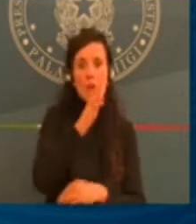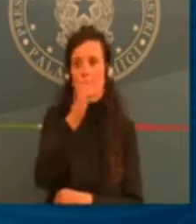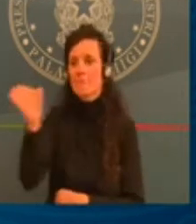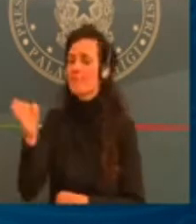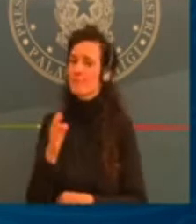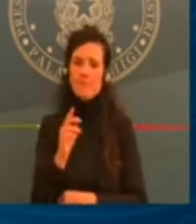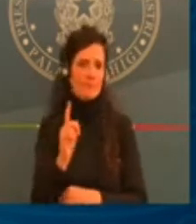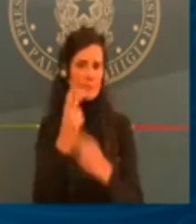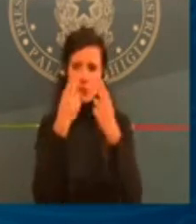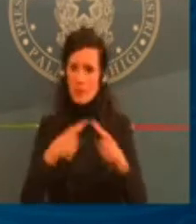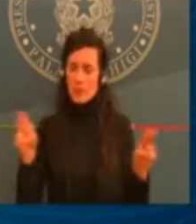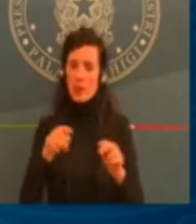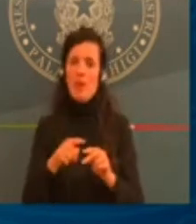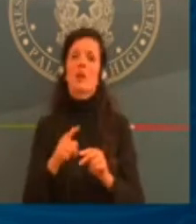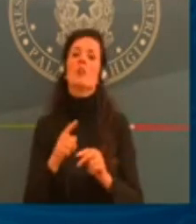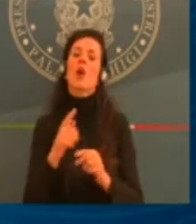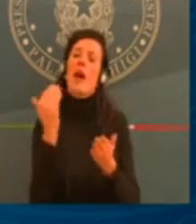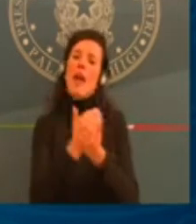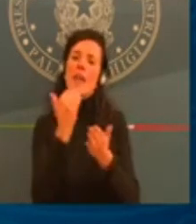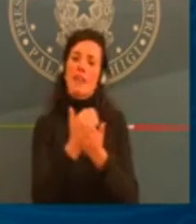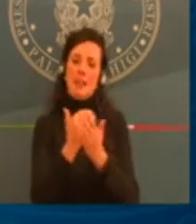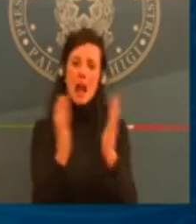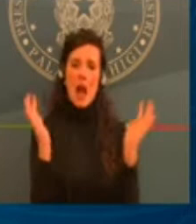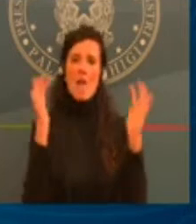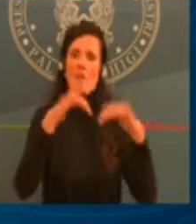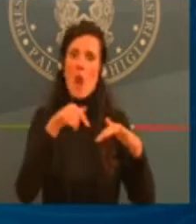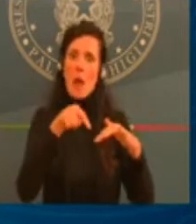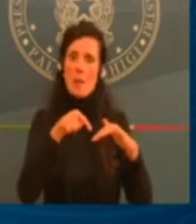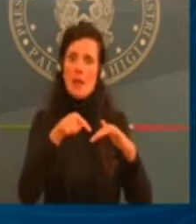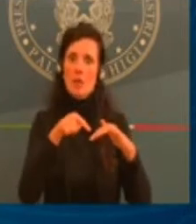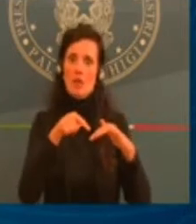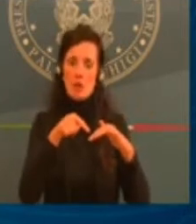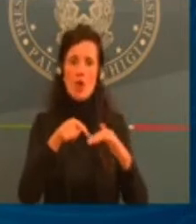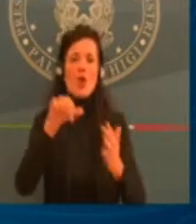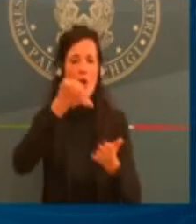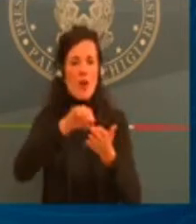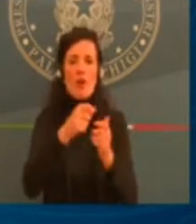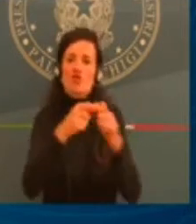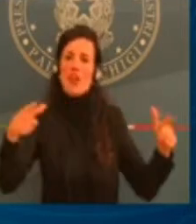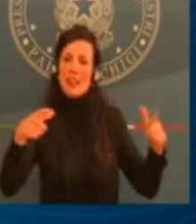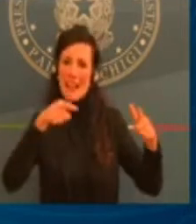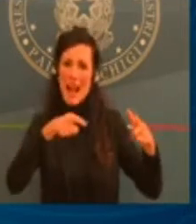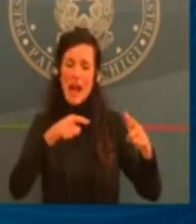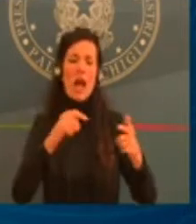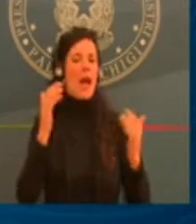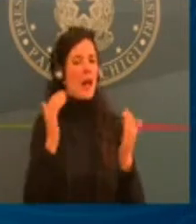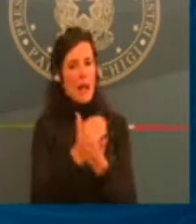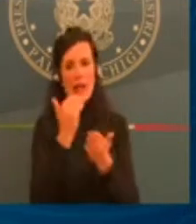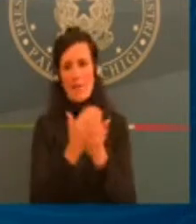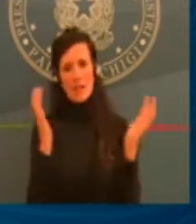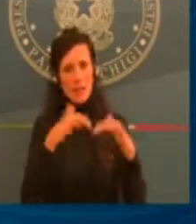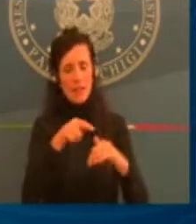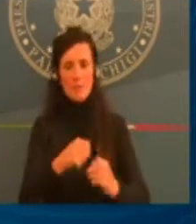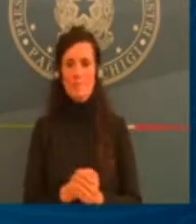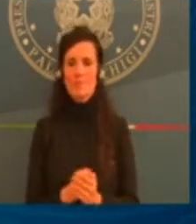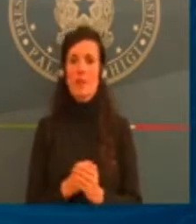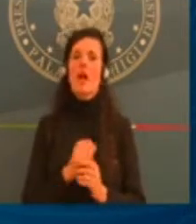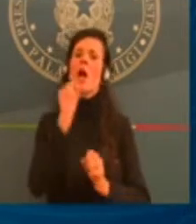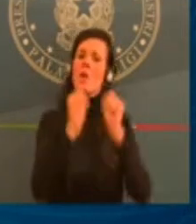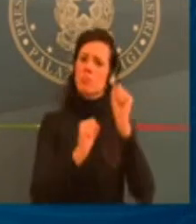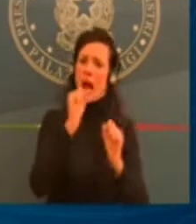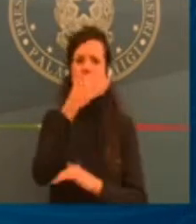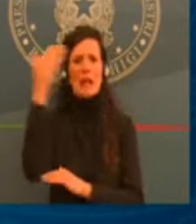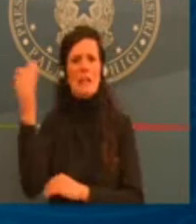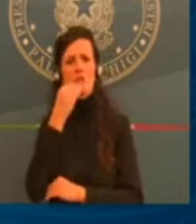bar e ristoranti, eccezione fatta per l'asporto, fino alle 22 le consegne a domicilio. I